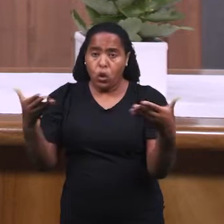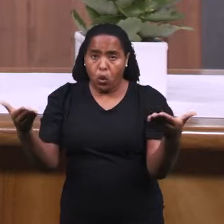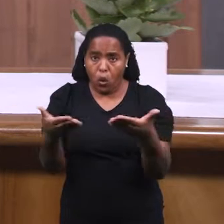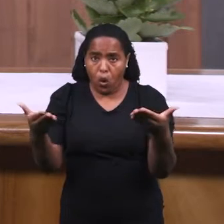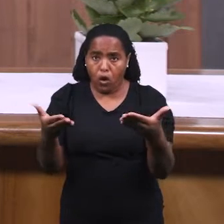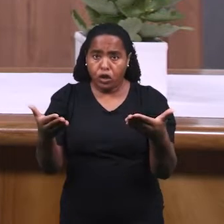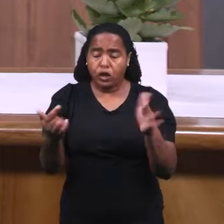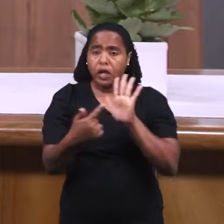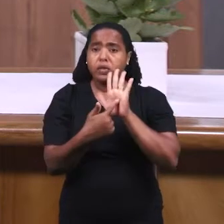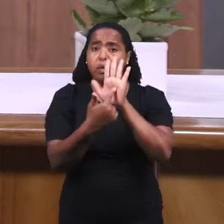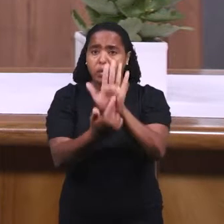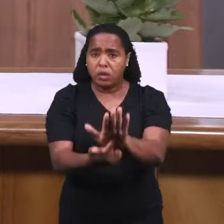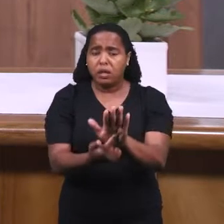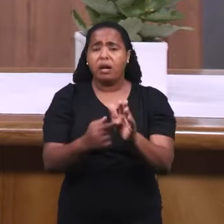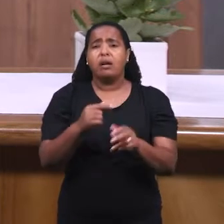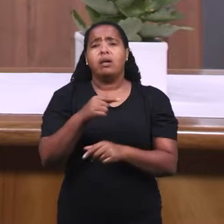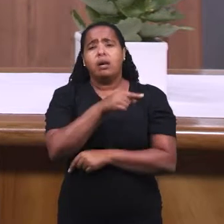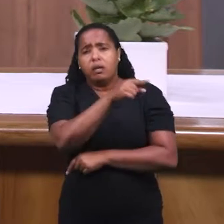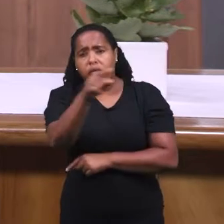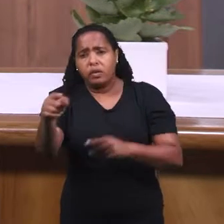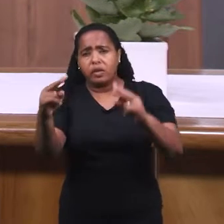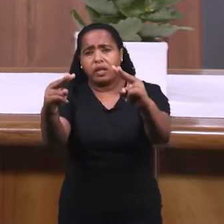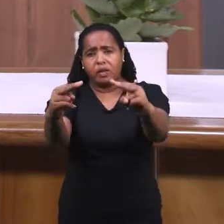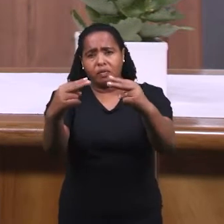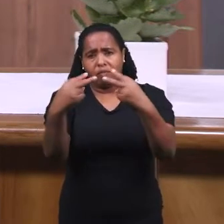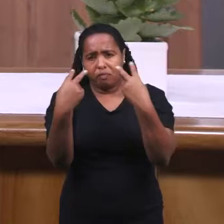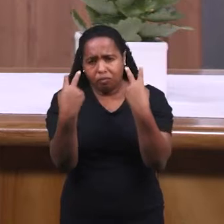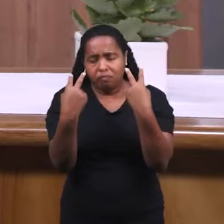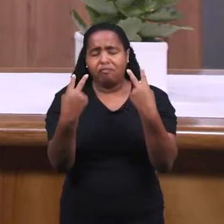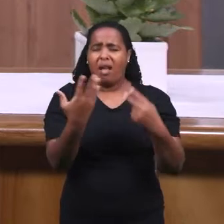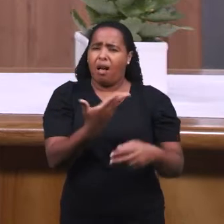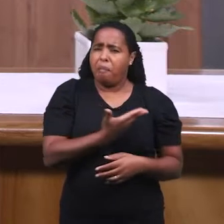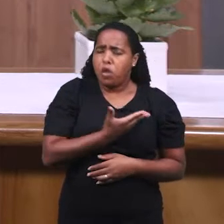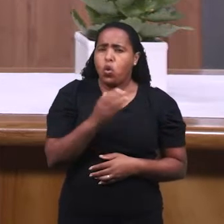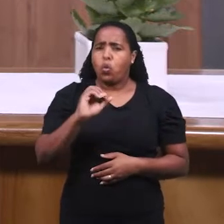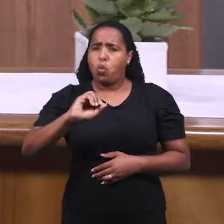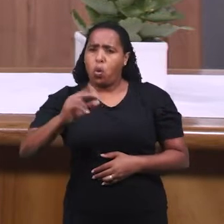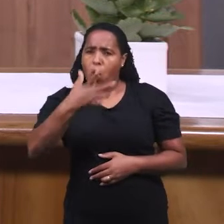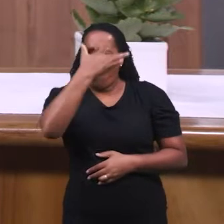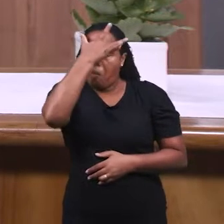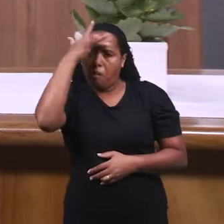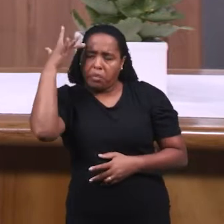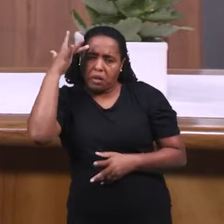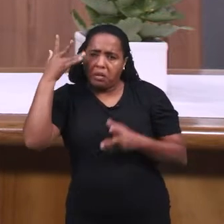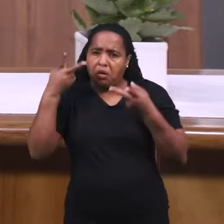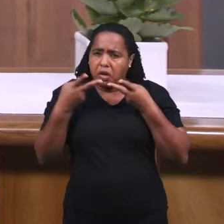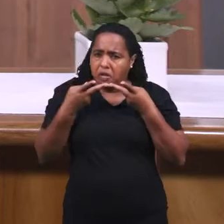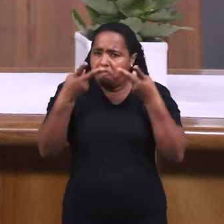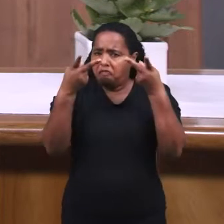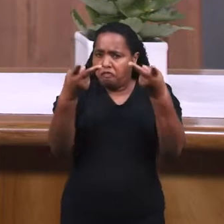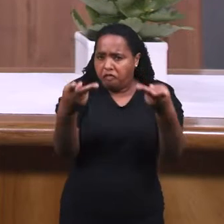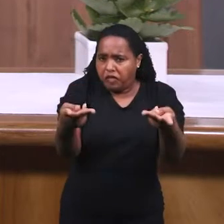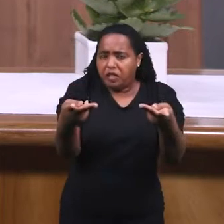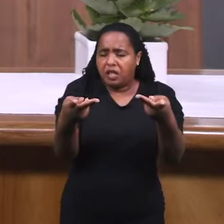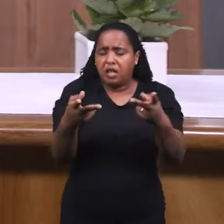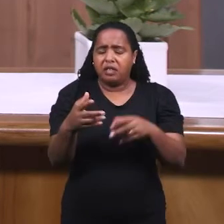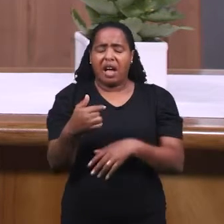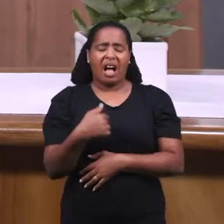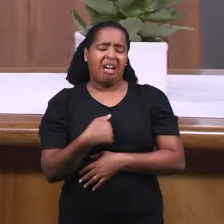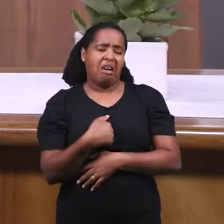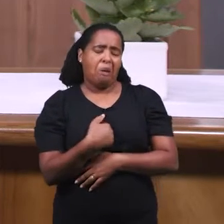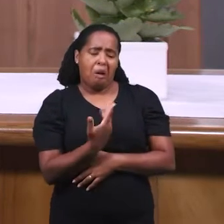которых мы хотели представить в Слове. Гости, которые подключились к нам, кого пригласили,